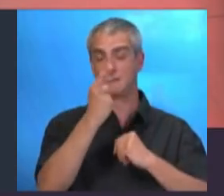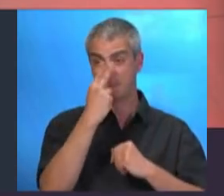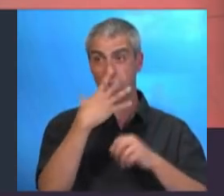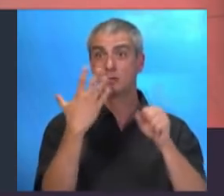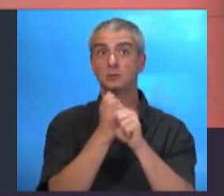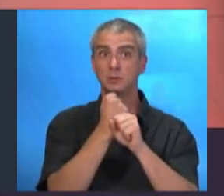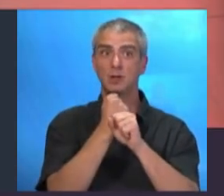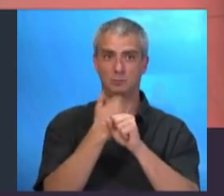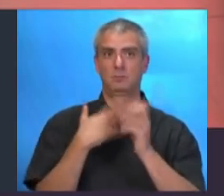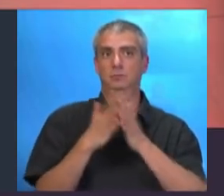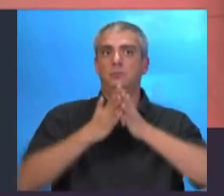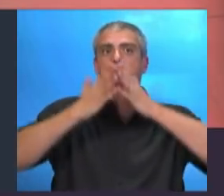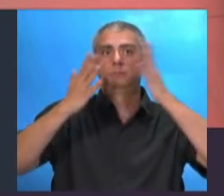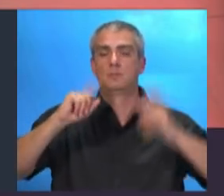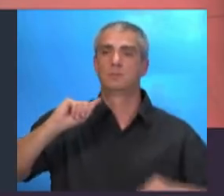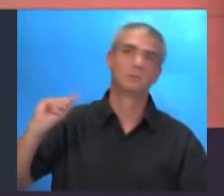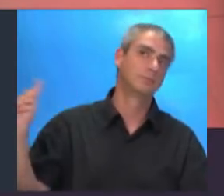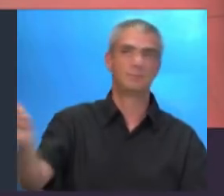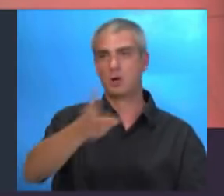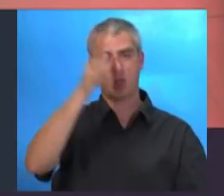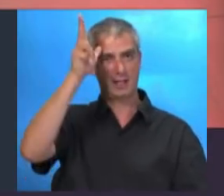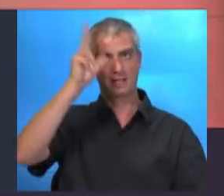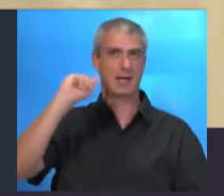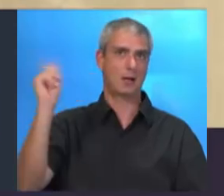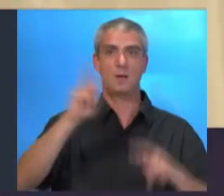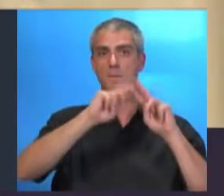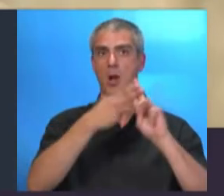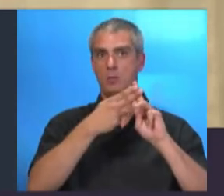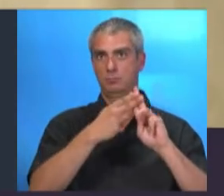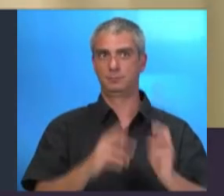יצליח. אנחנו נתרחב ונהיה בכל המסעדות של איקאה בעולם.